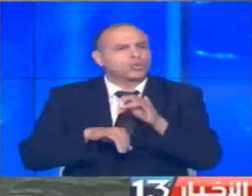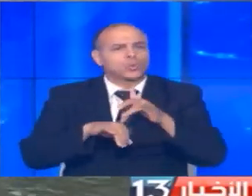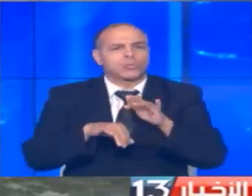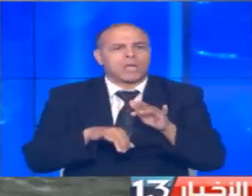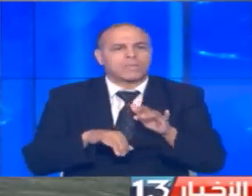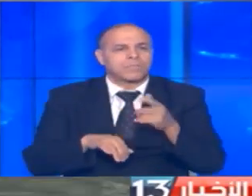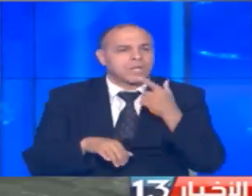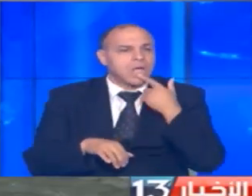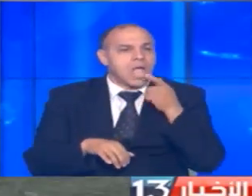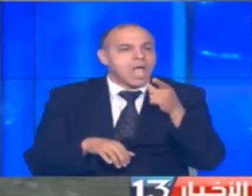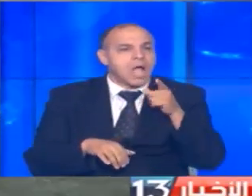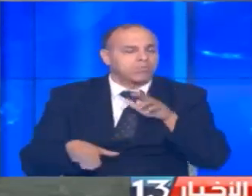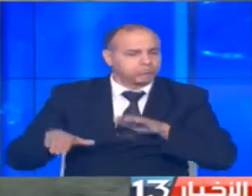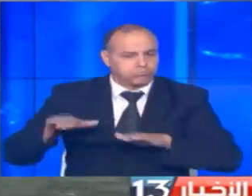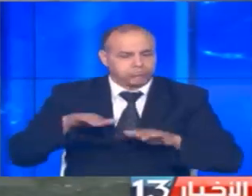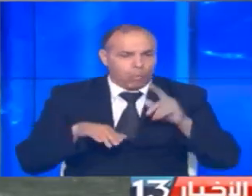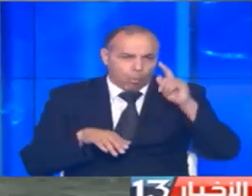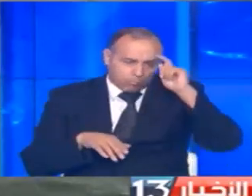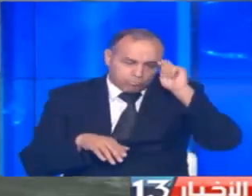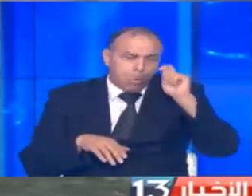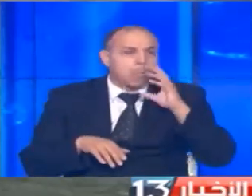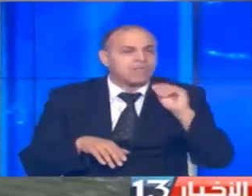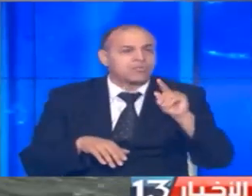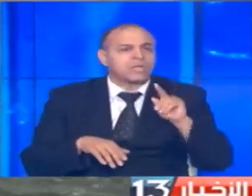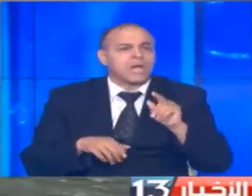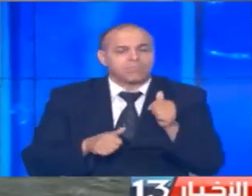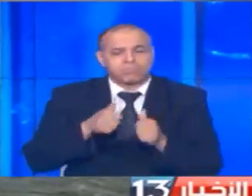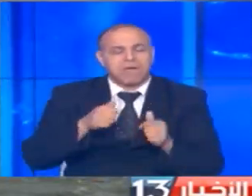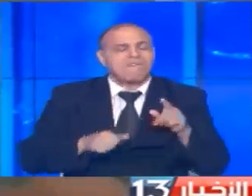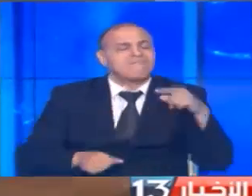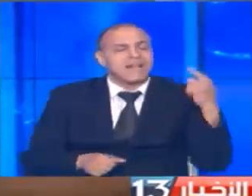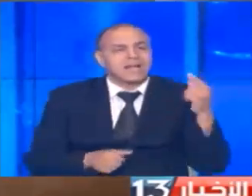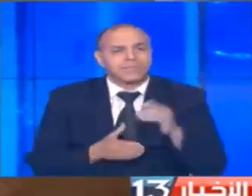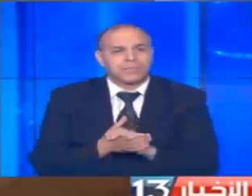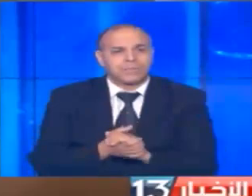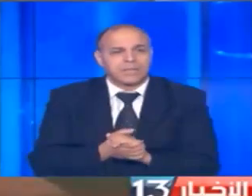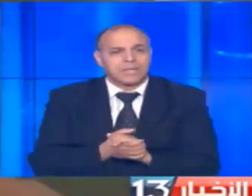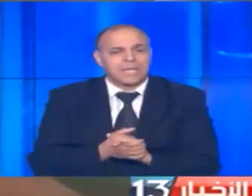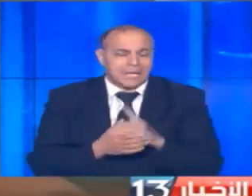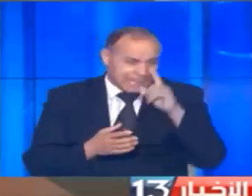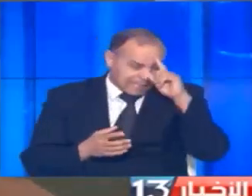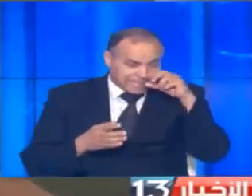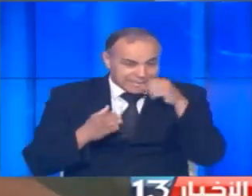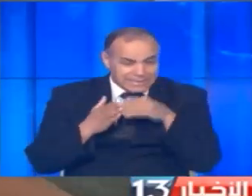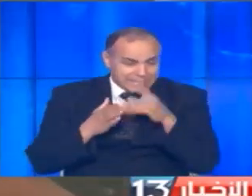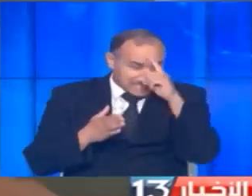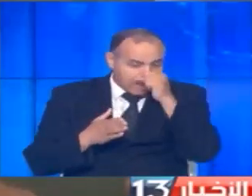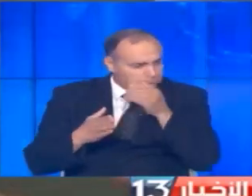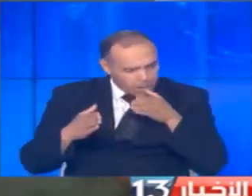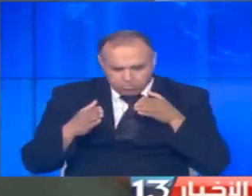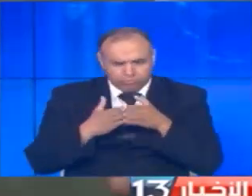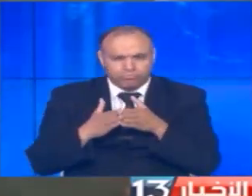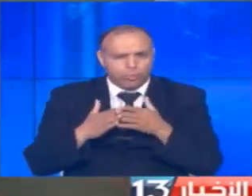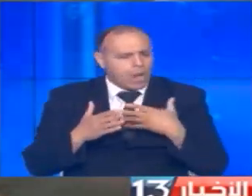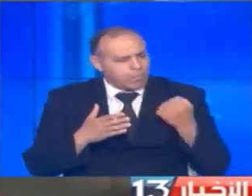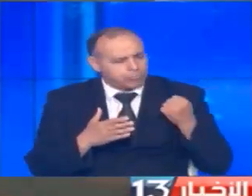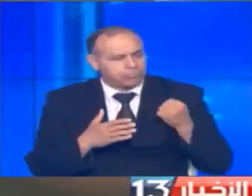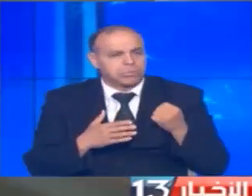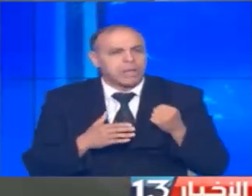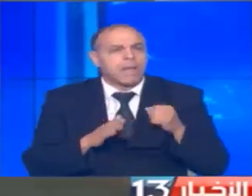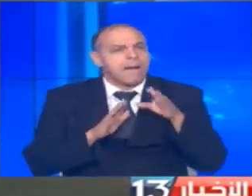ما يعد استثناء في مثل هذه المسابقات العالمية. والله التحدي هذا يدخل في